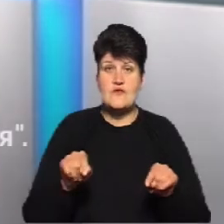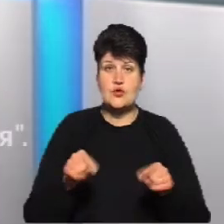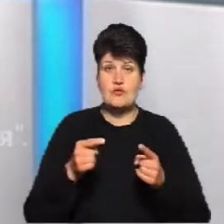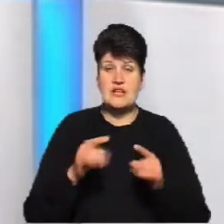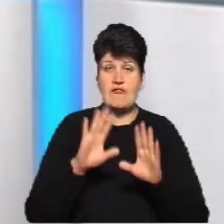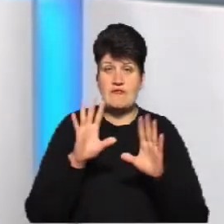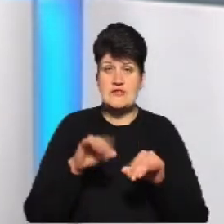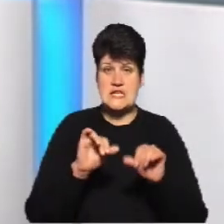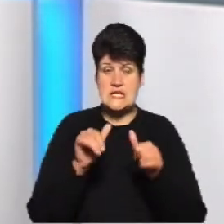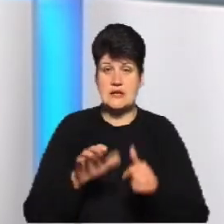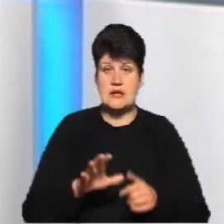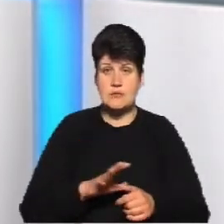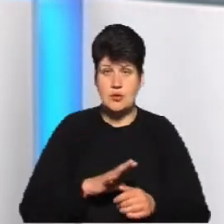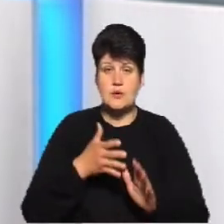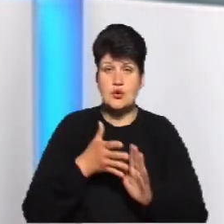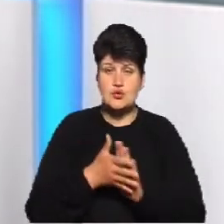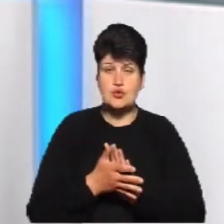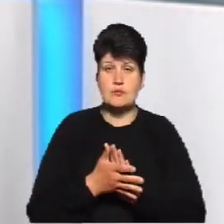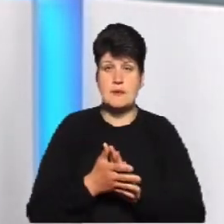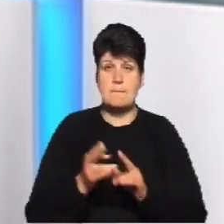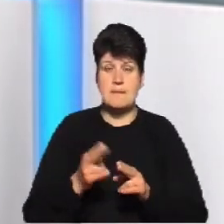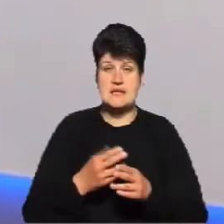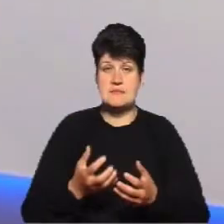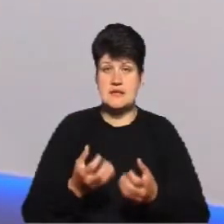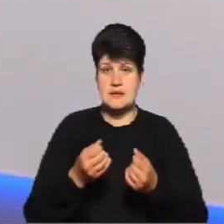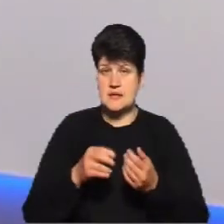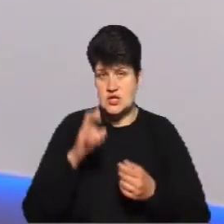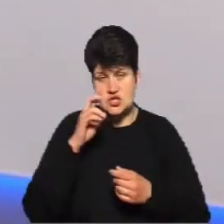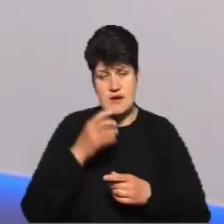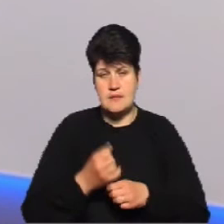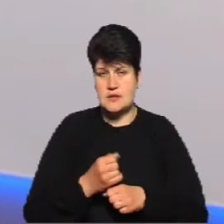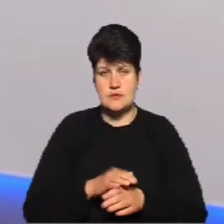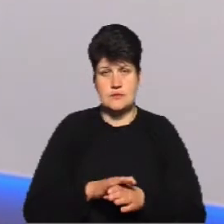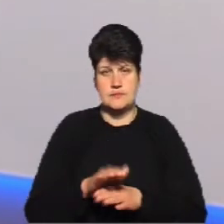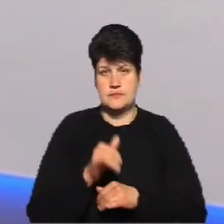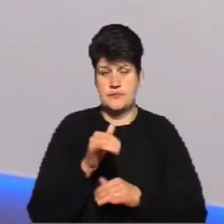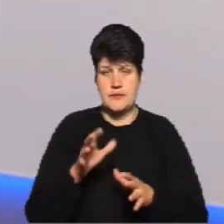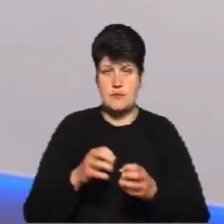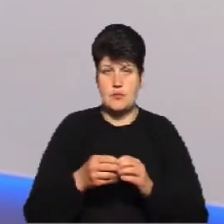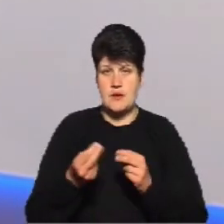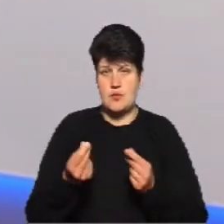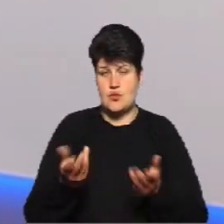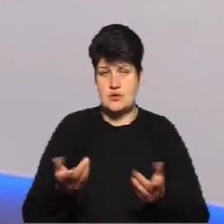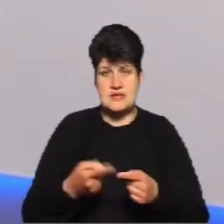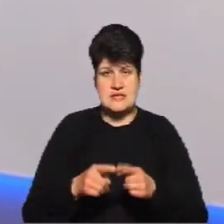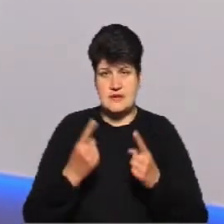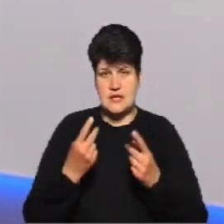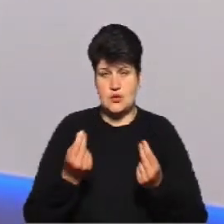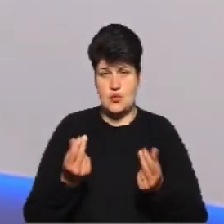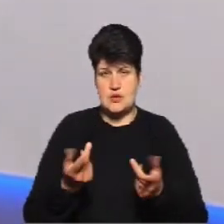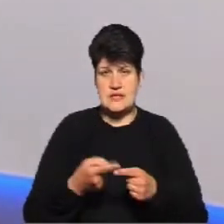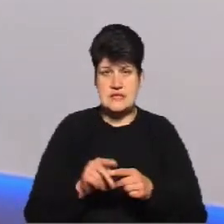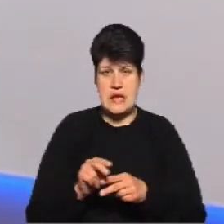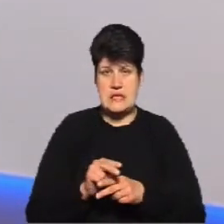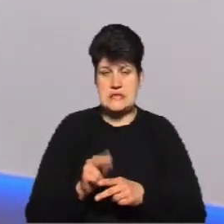які були. Але ми розуміємо, що без підтримки держави ми цього не зробимо. Проблема коштів, так? Звичайно, що великі кошти, бо це реставрація.